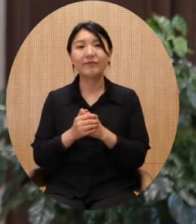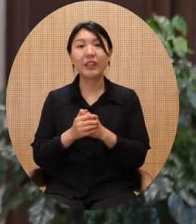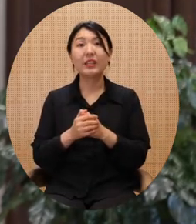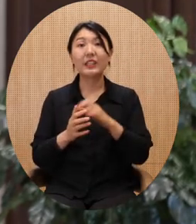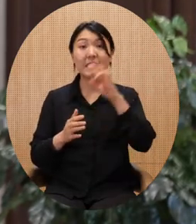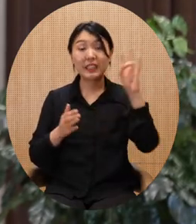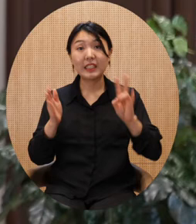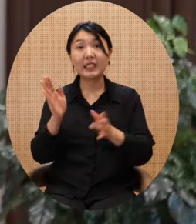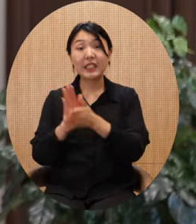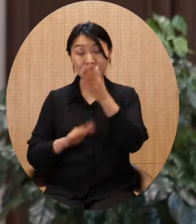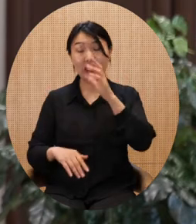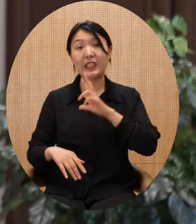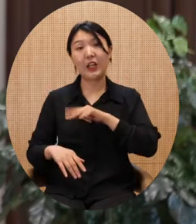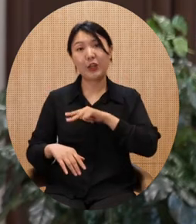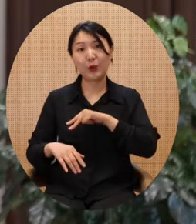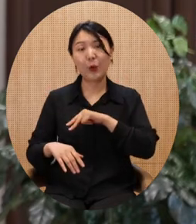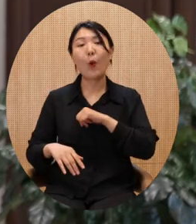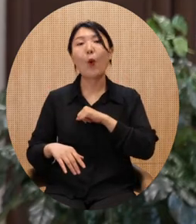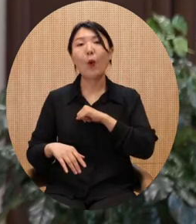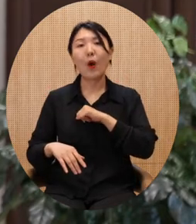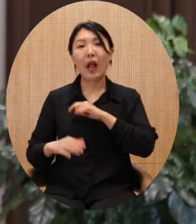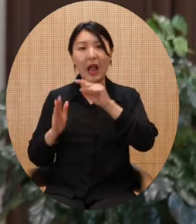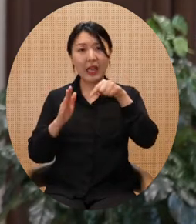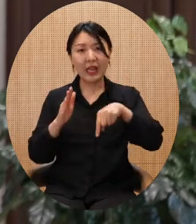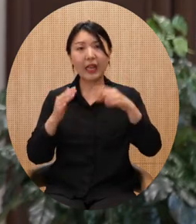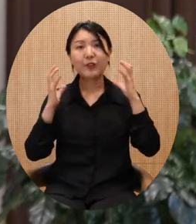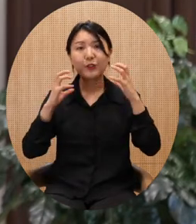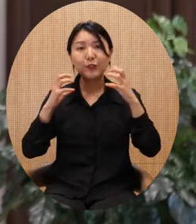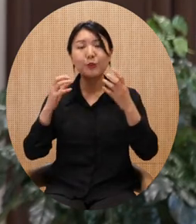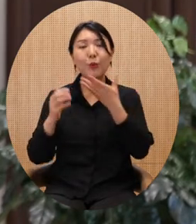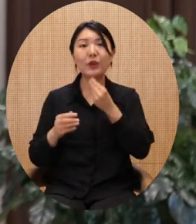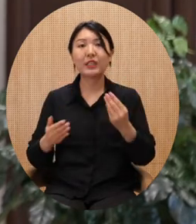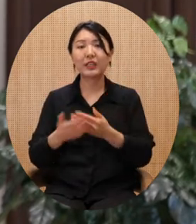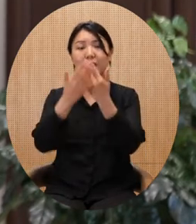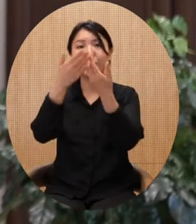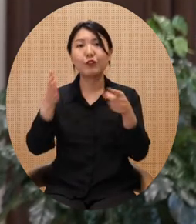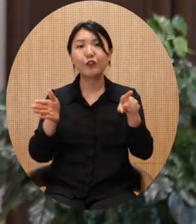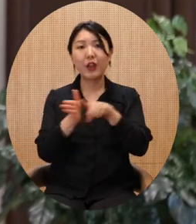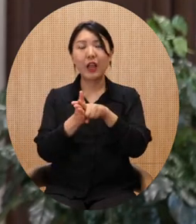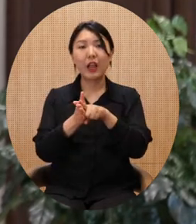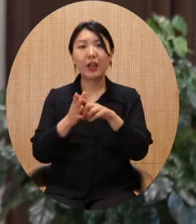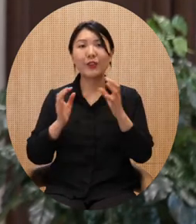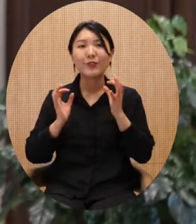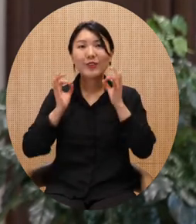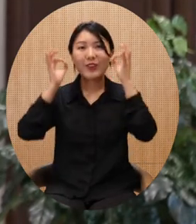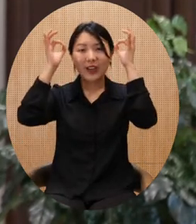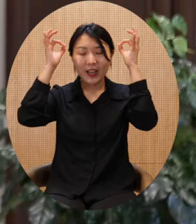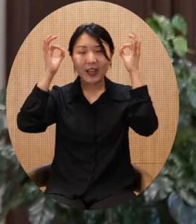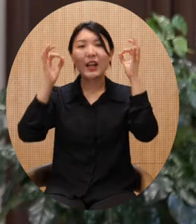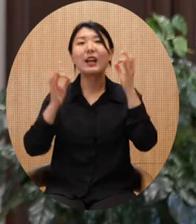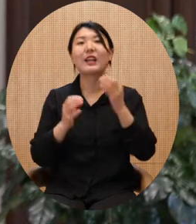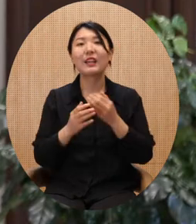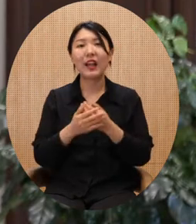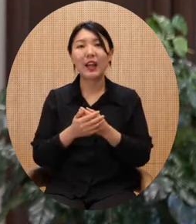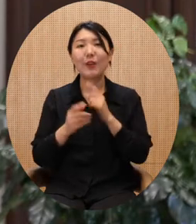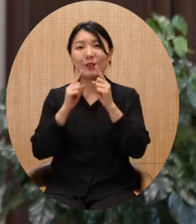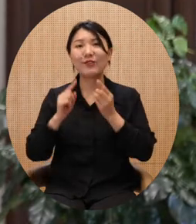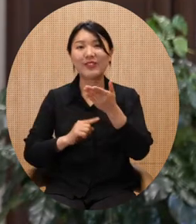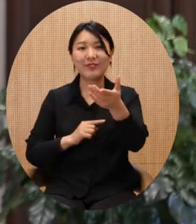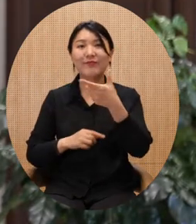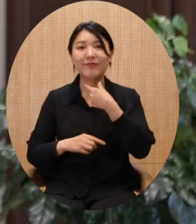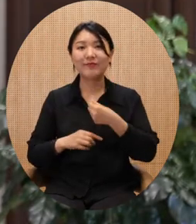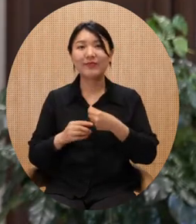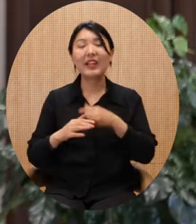우리 시흥시의회에서도 관내 아동들의 복지 향상을 위해 최선을 다하겠다는 말씀을